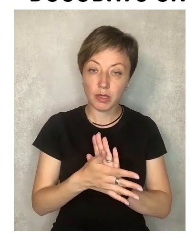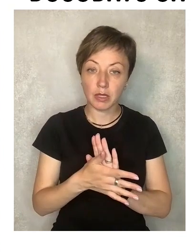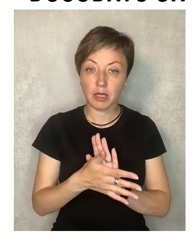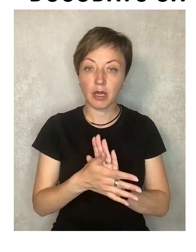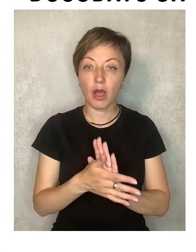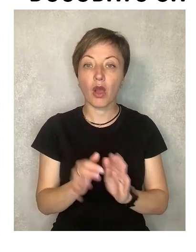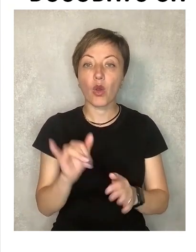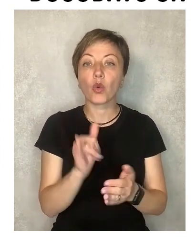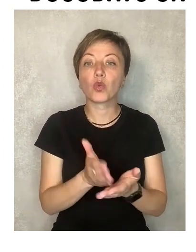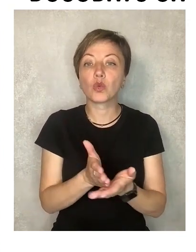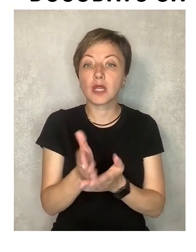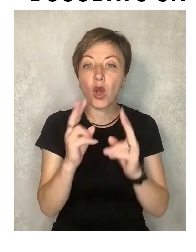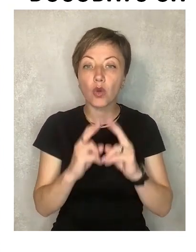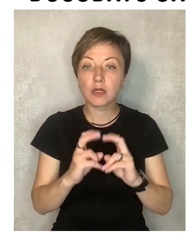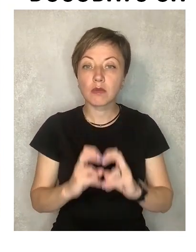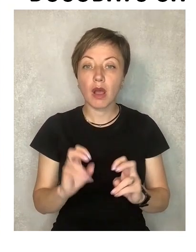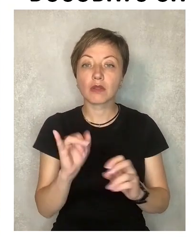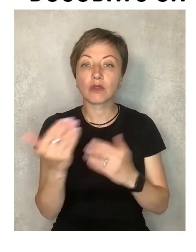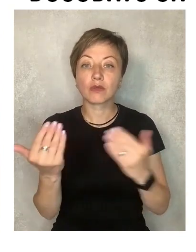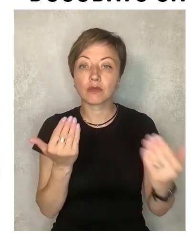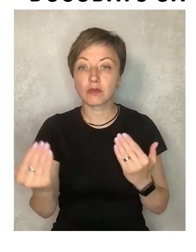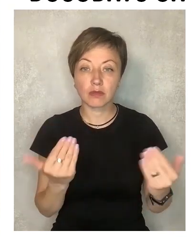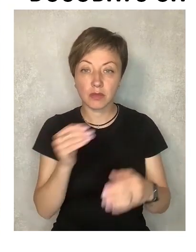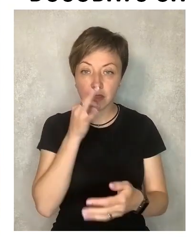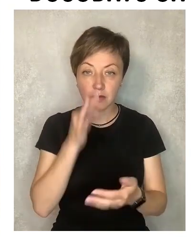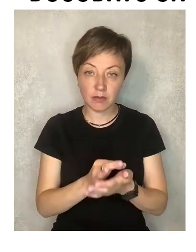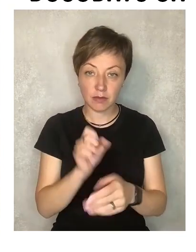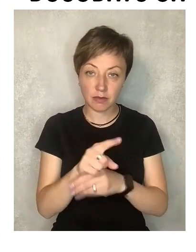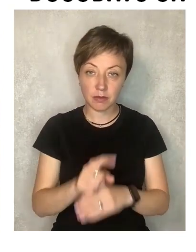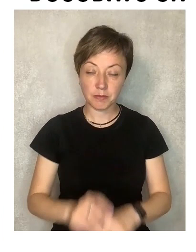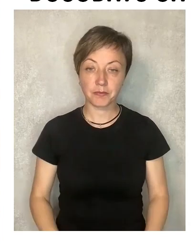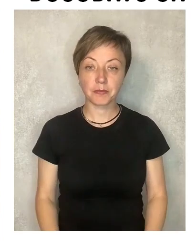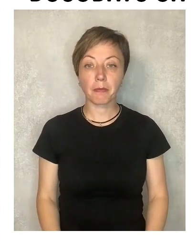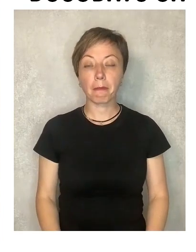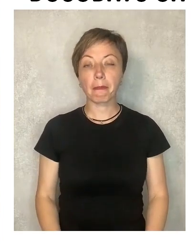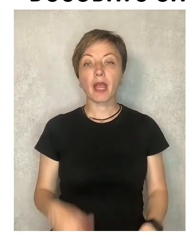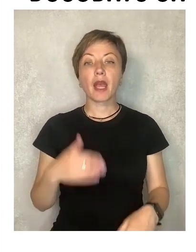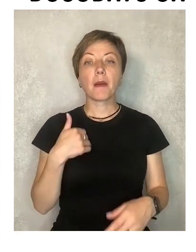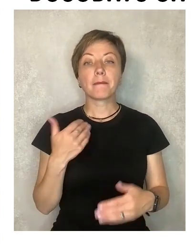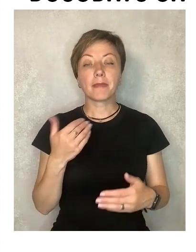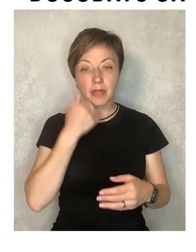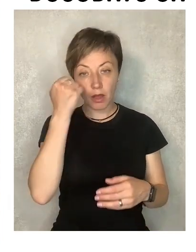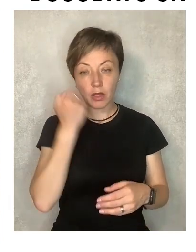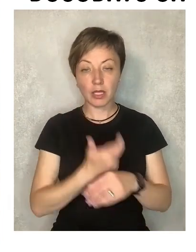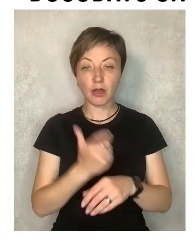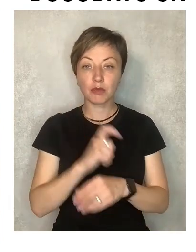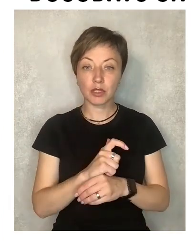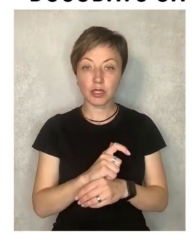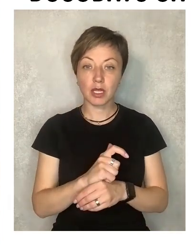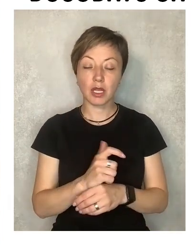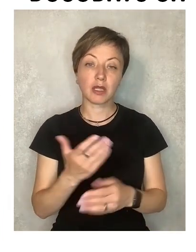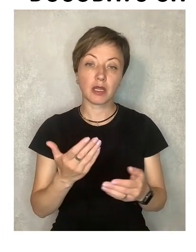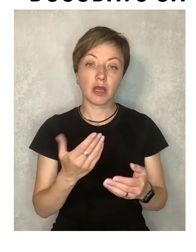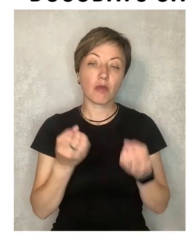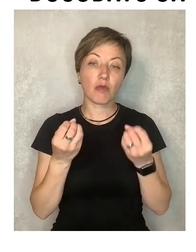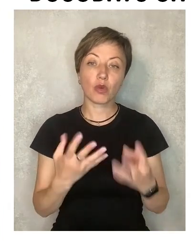спрямовувати, розібратись, в кого що в повноваженнях. Дякую дуже. Мабуть, що найбільш... Так, якщо ви не проти, то дам. Просто це